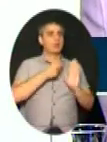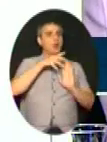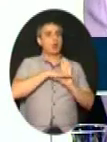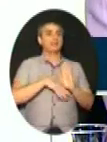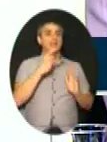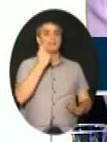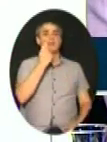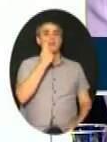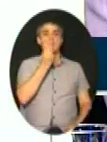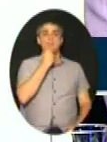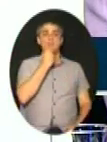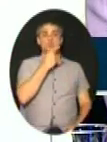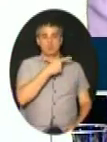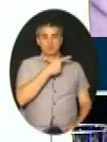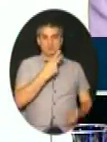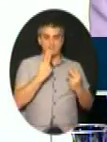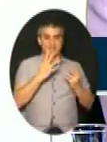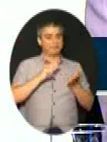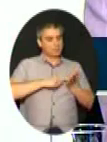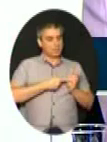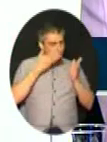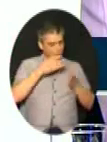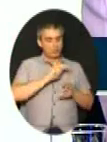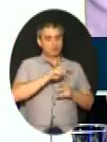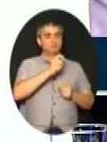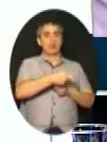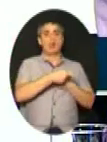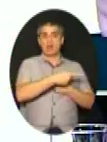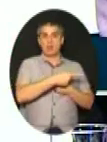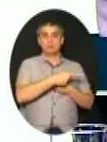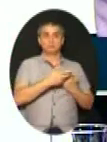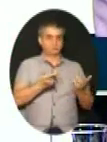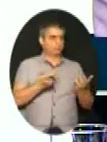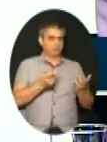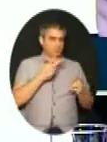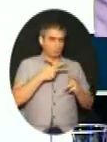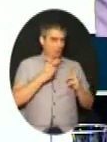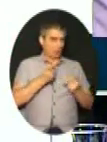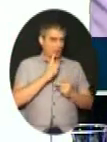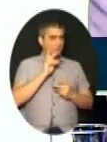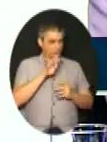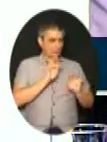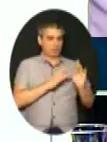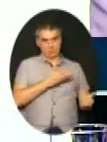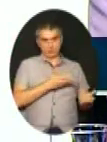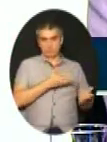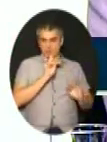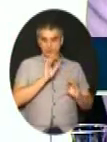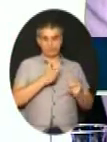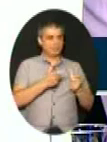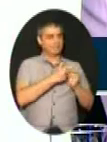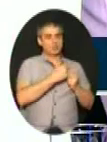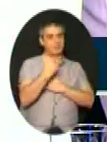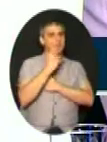את מחירי המזון, בעיקר עם דגש על הנושאים החקלאיים, דרך אגב לא מאבק קל, שיש לו גם התנגדות, והתנגדות של